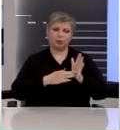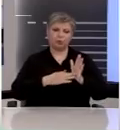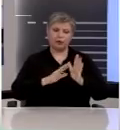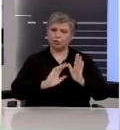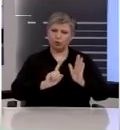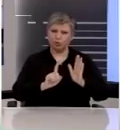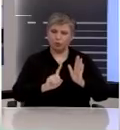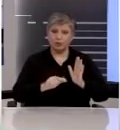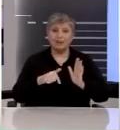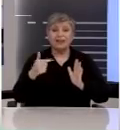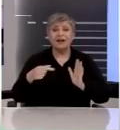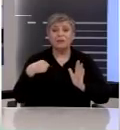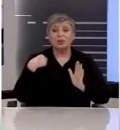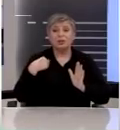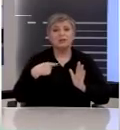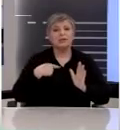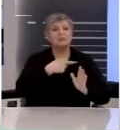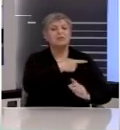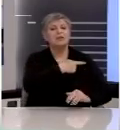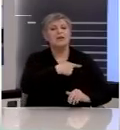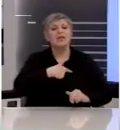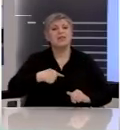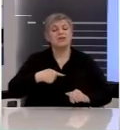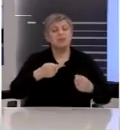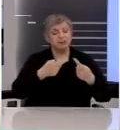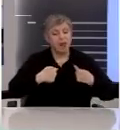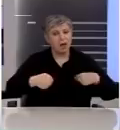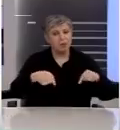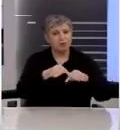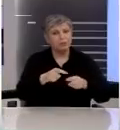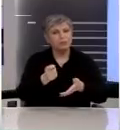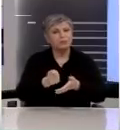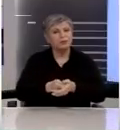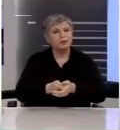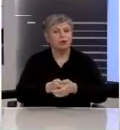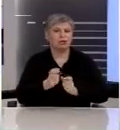της Επιτροπής Εξοπλισμών.